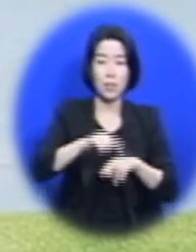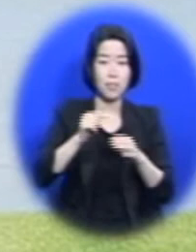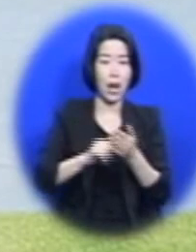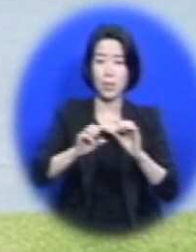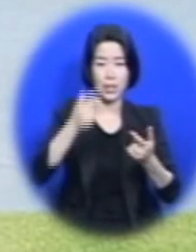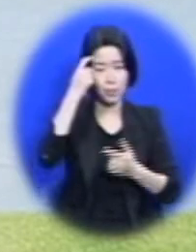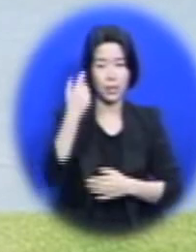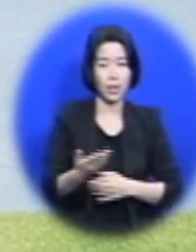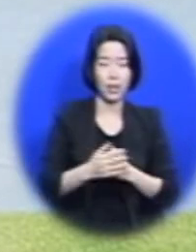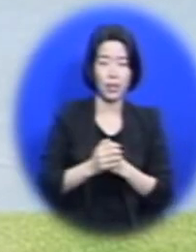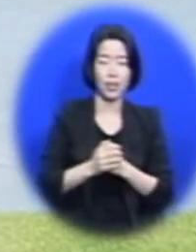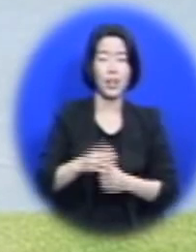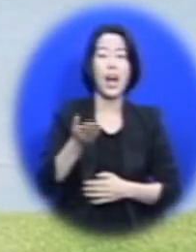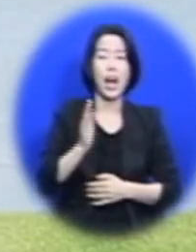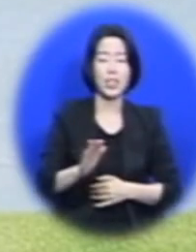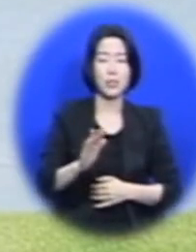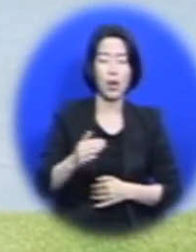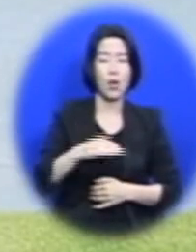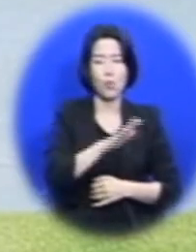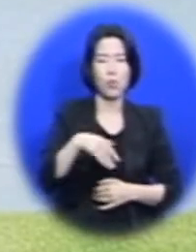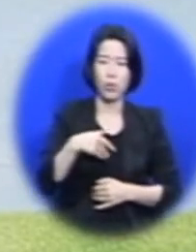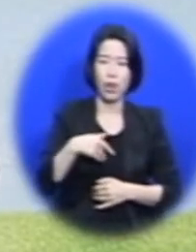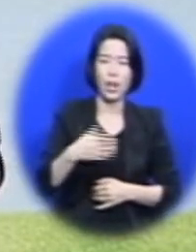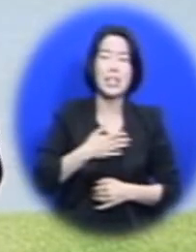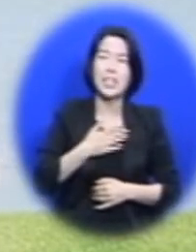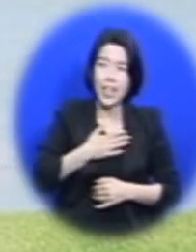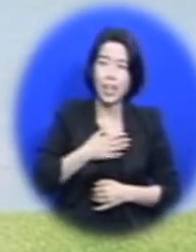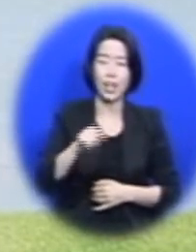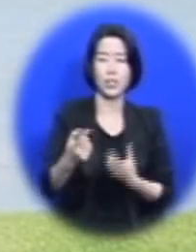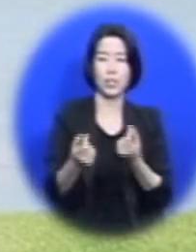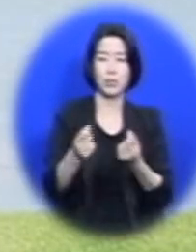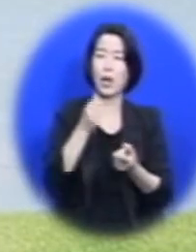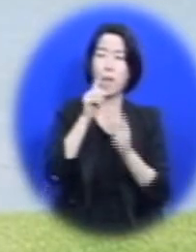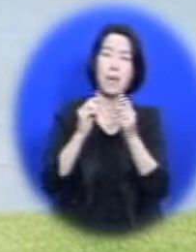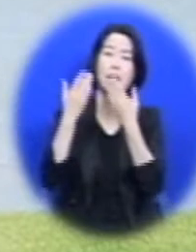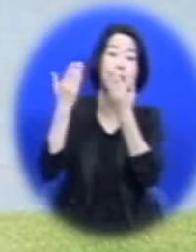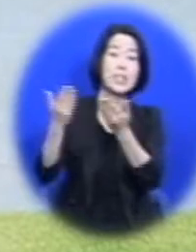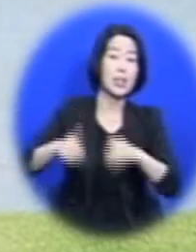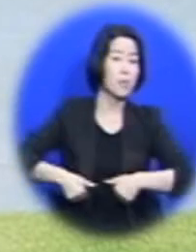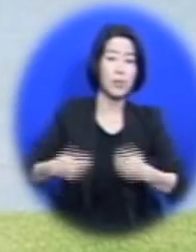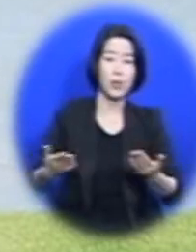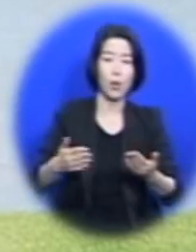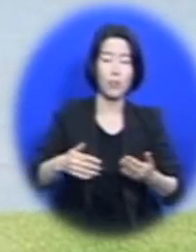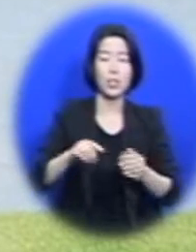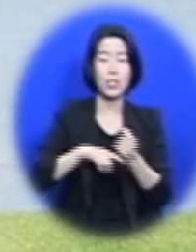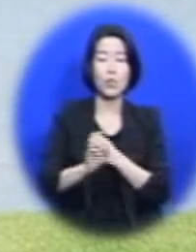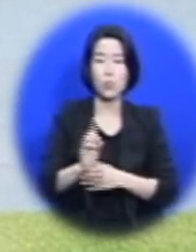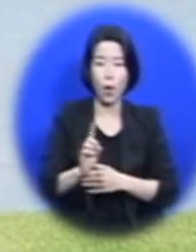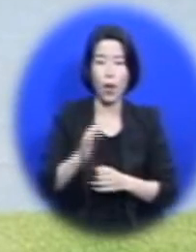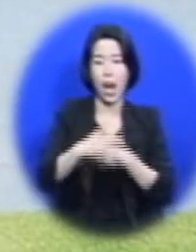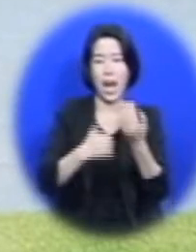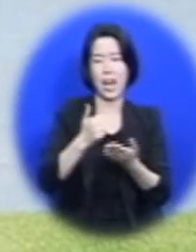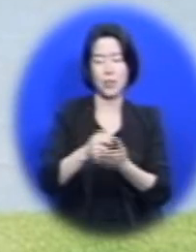않겠어요? 그러나 굳이 우리가 하나님께 제가 그렇습니다 이렇게 말씀을 드릴 필요도 없는 것이 하나님이